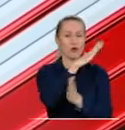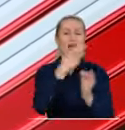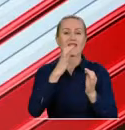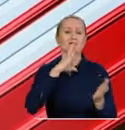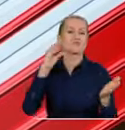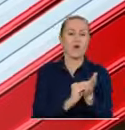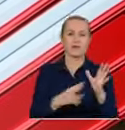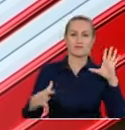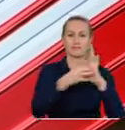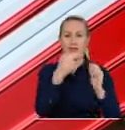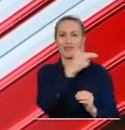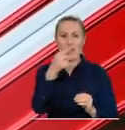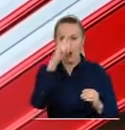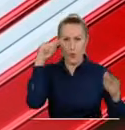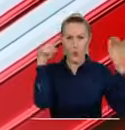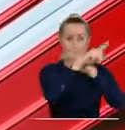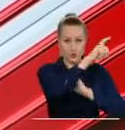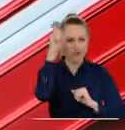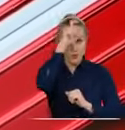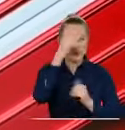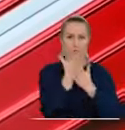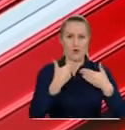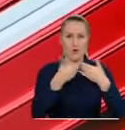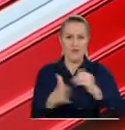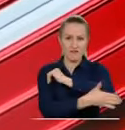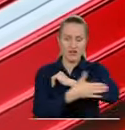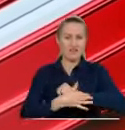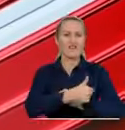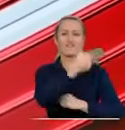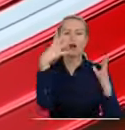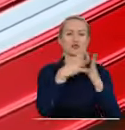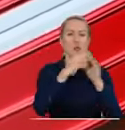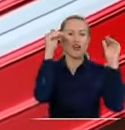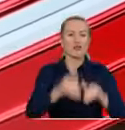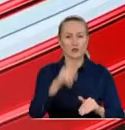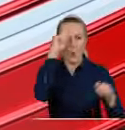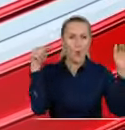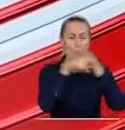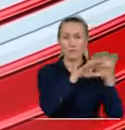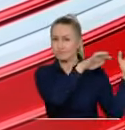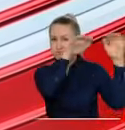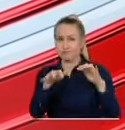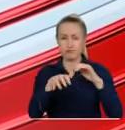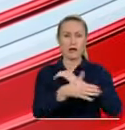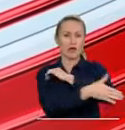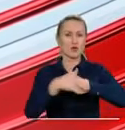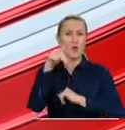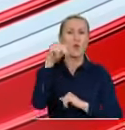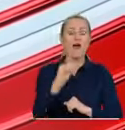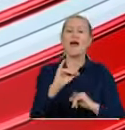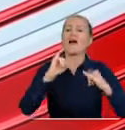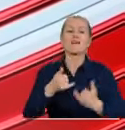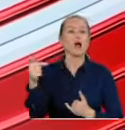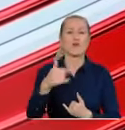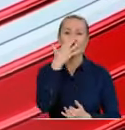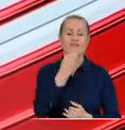uchodźców. Turcja otworzyła granicę. Dziesiątki tysięcy uchodźców szturmują w tej chwili granicę Unii Europejskiej. Jak powinna